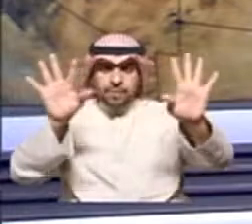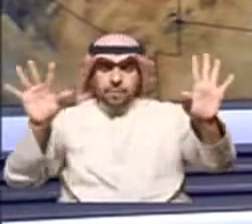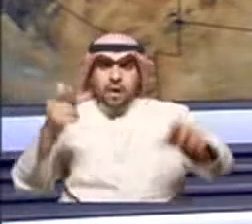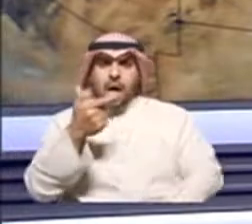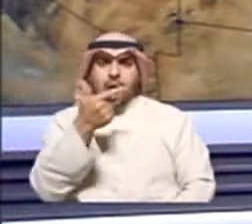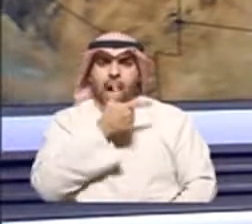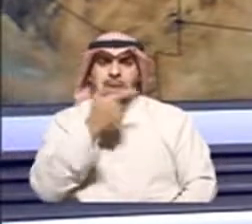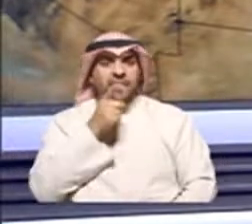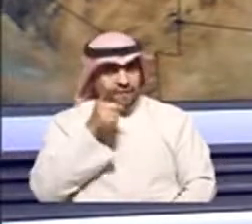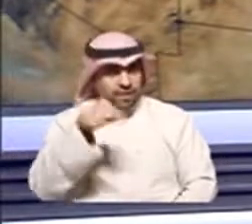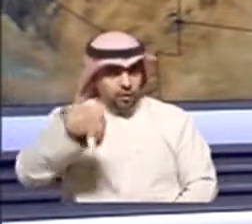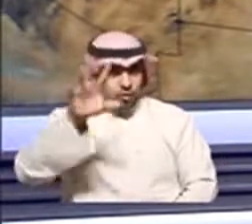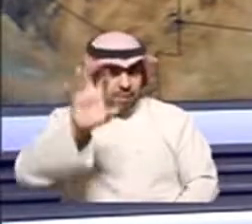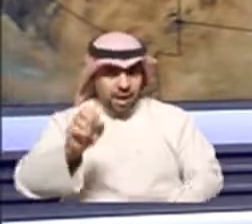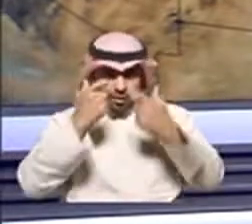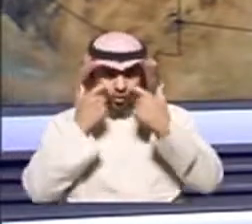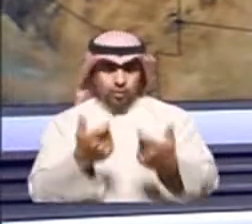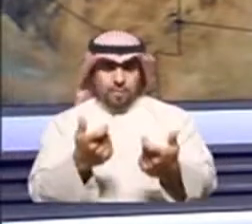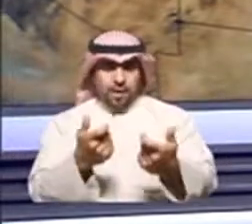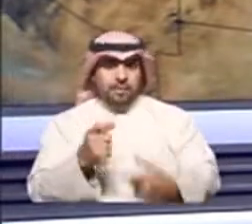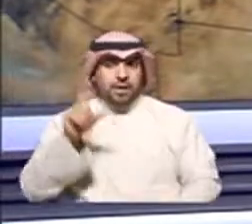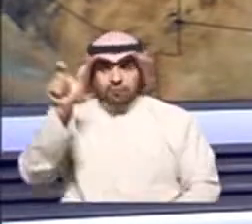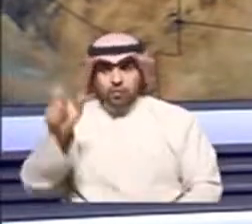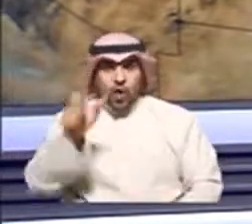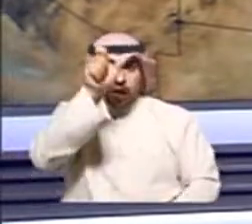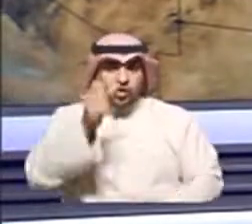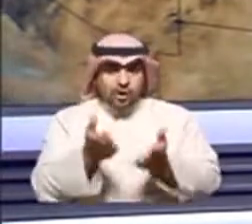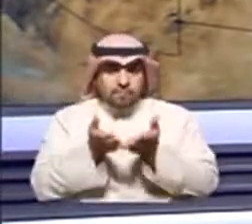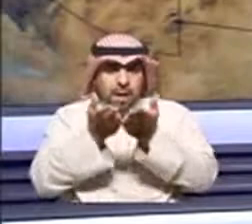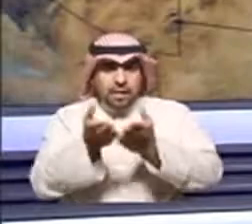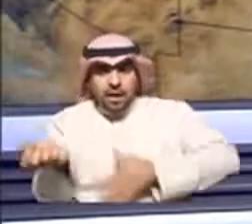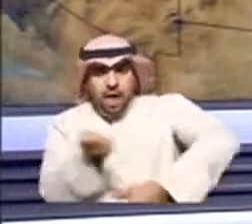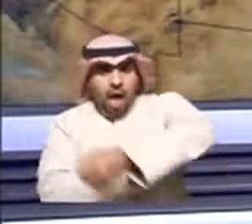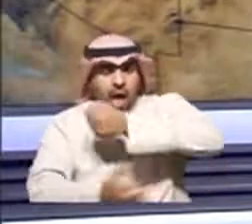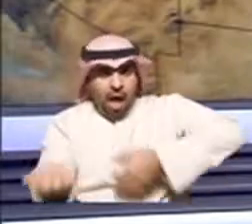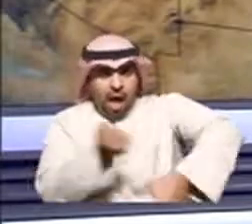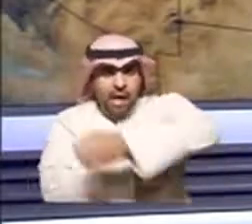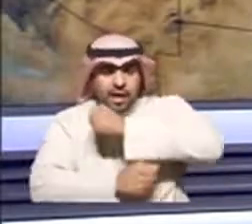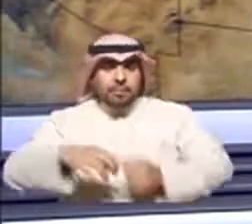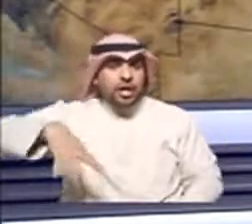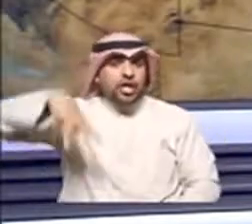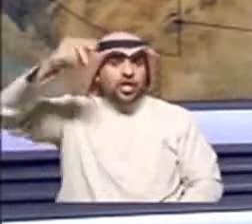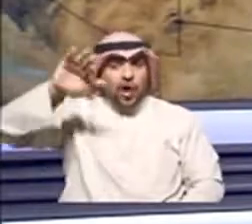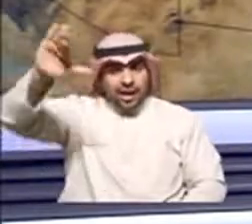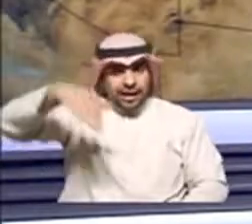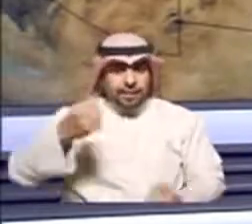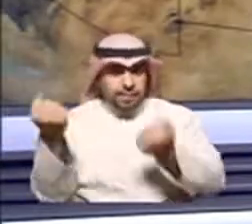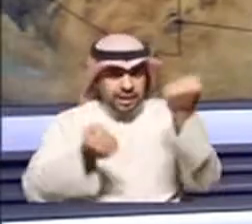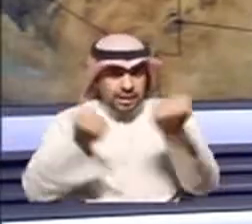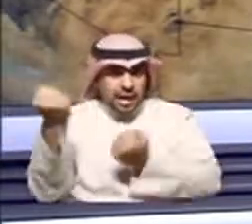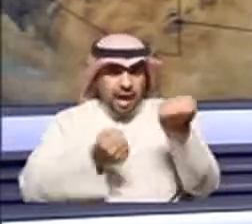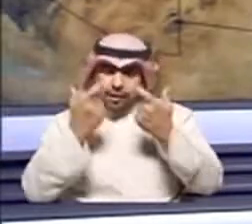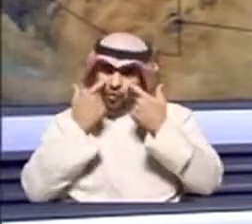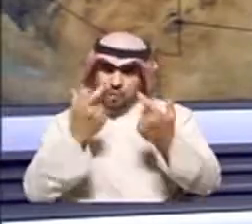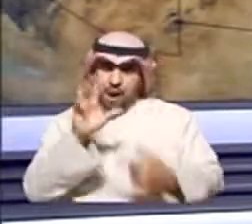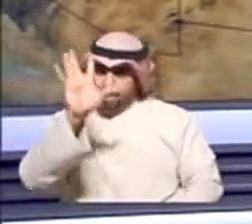على بعض المناطق داخل البحر. لذلك أتمنى من إخواننا الحداقة وأيضا الحاضرين من الشاليهات يديرون بالهم، فرص تراجع الرؤية الأفقية مع الضباب أو